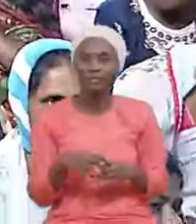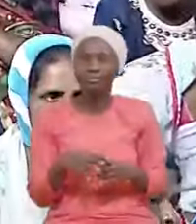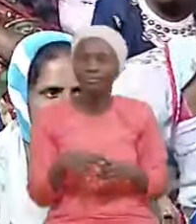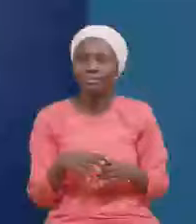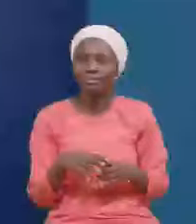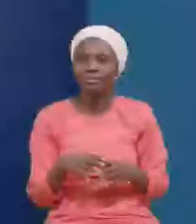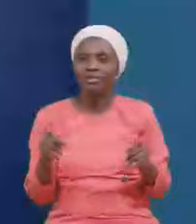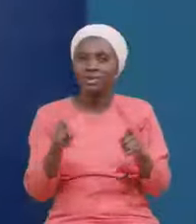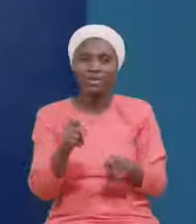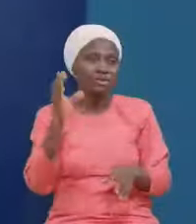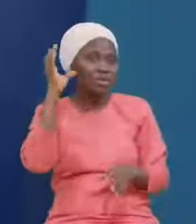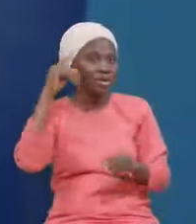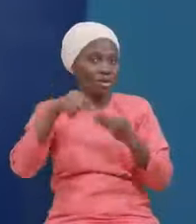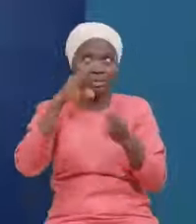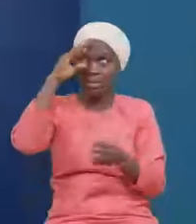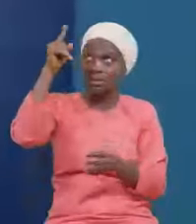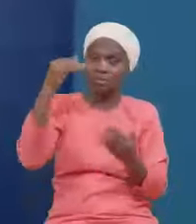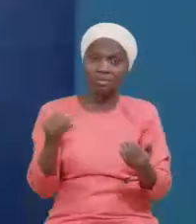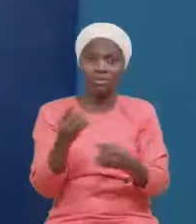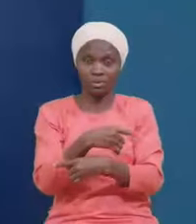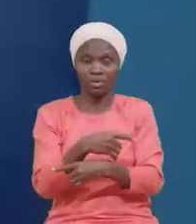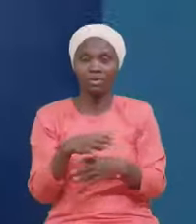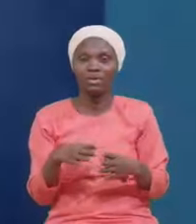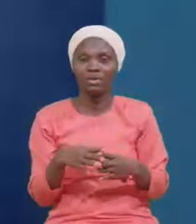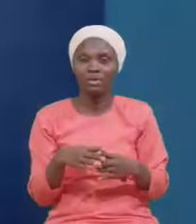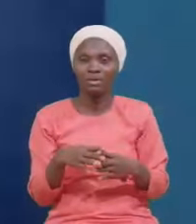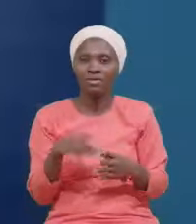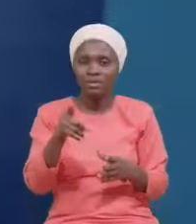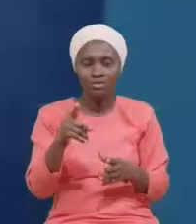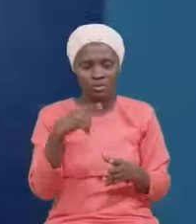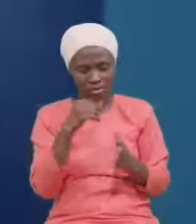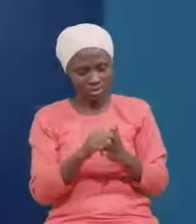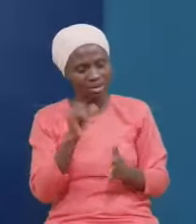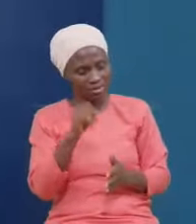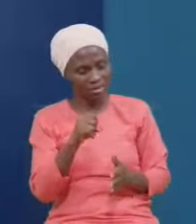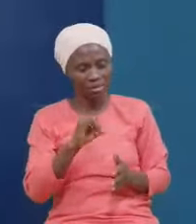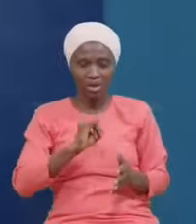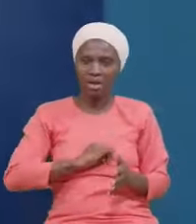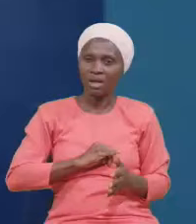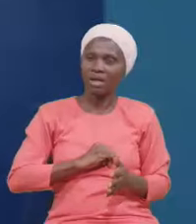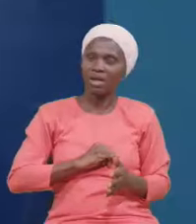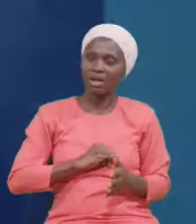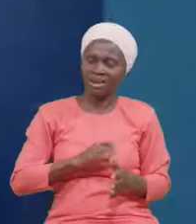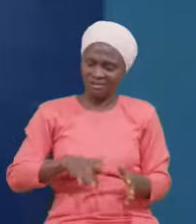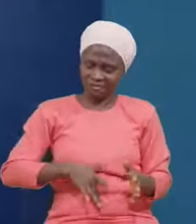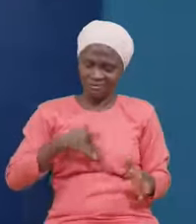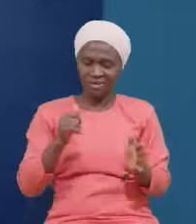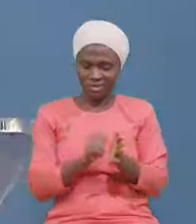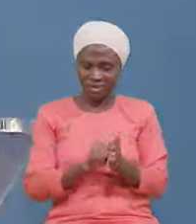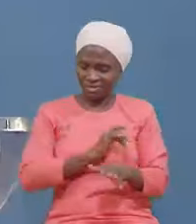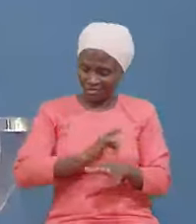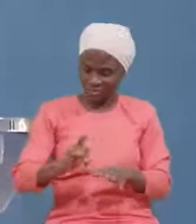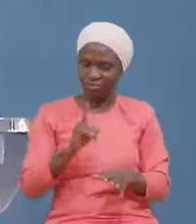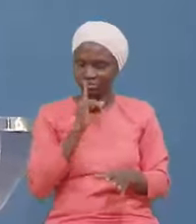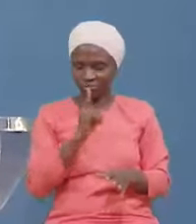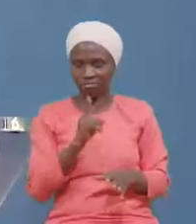as you care about him today. అందుకే ఈ రోజున నేను మీతో మాట్లాడుతున్నాను. You say yes, I see, I feel that vacuum. మీరు ఆ